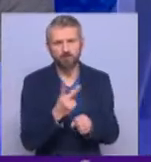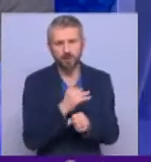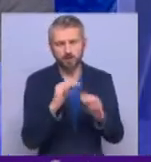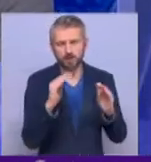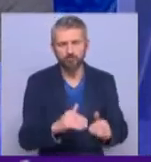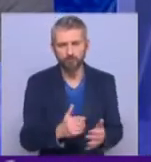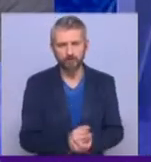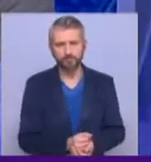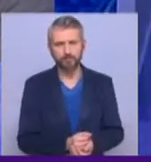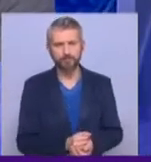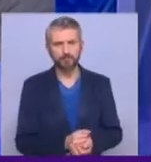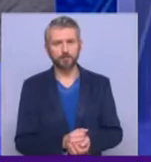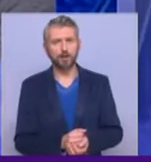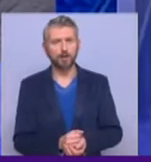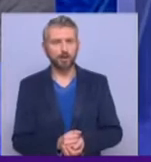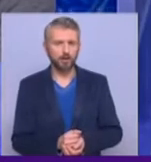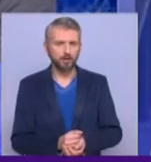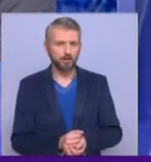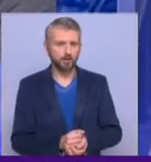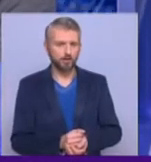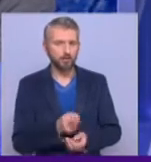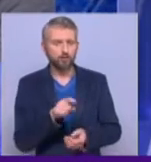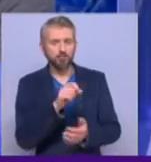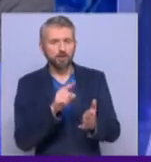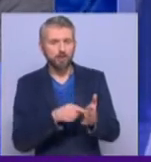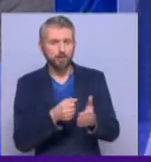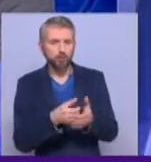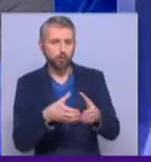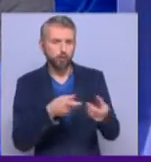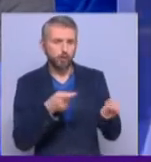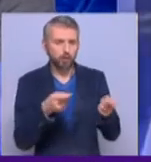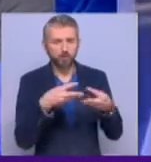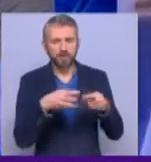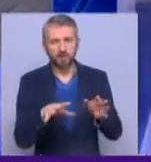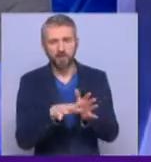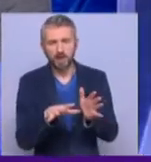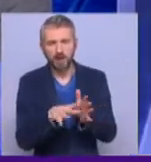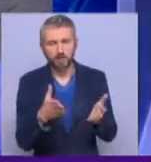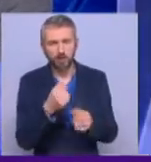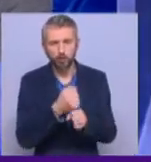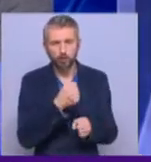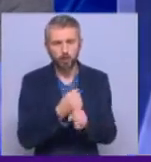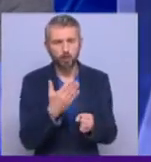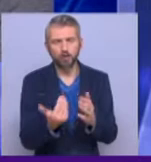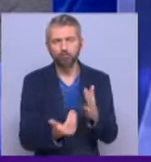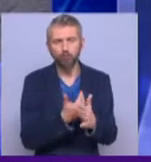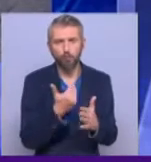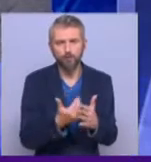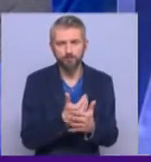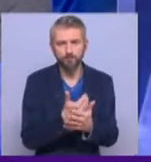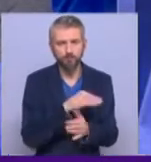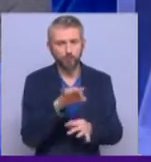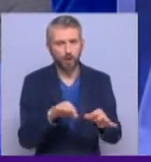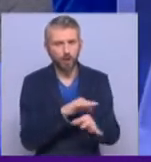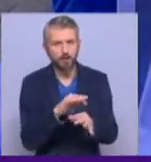нижче. Тому тут питання до уряду і до Міністерства енергетики, яке розробляло якісь нові